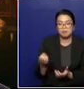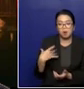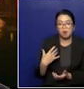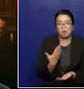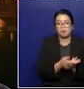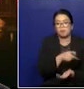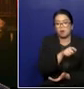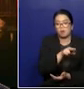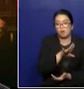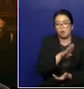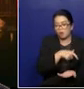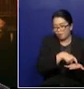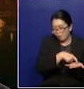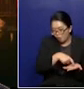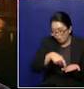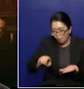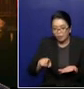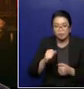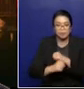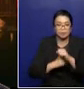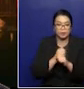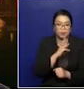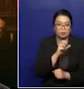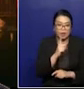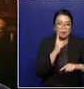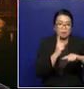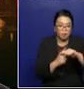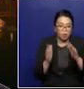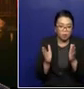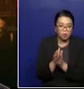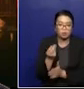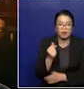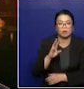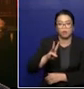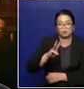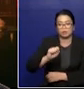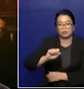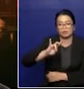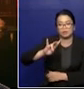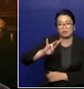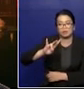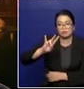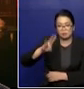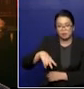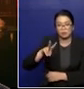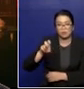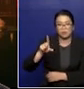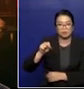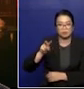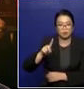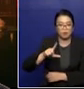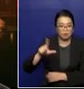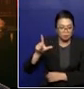อนงบประมาณแผ่นดิน2563มาบวกเนี่ยท่านจึงได้เงินไป 600,000 ฮะ 600,000 กับ 7,000 อ่ะเอา